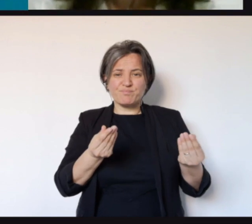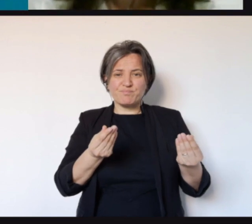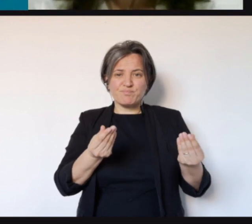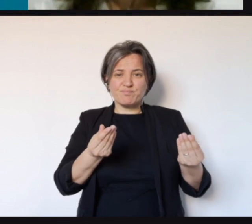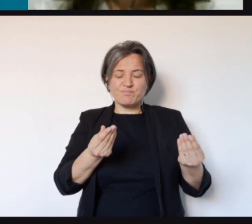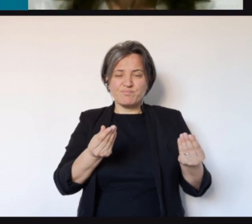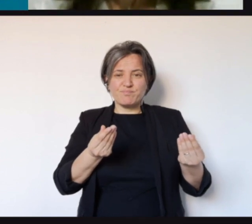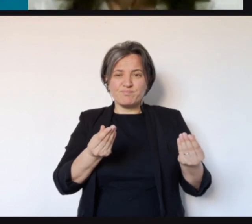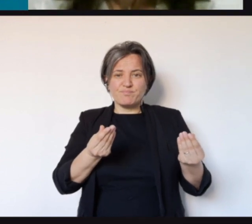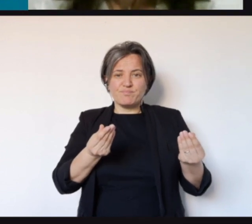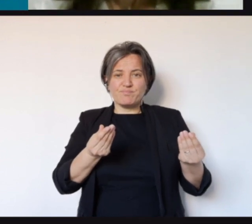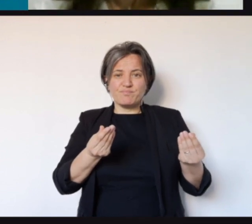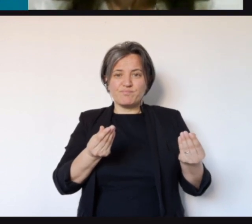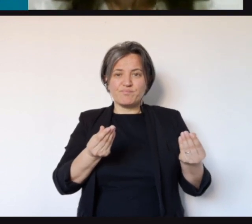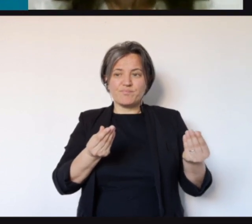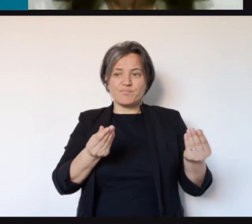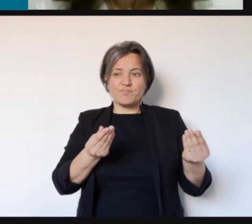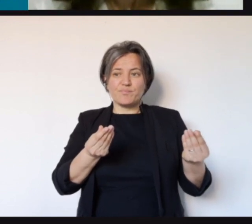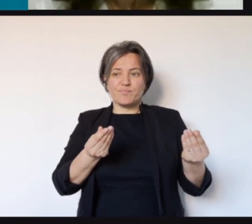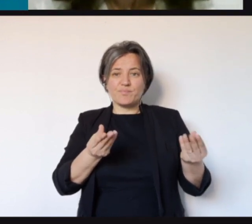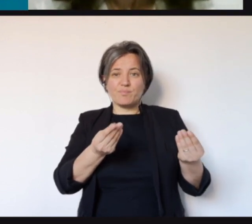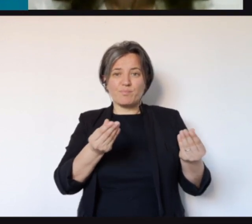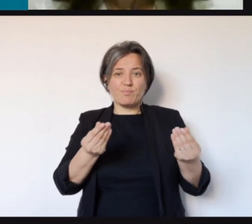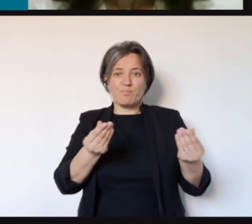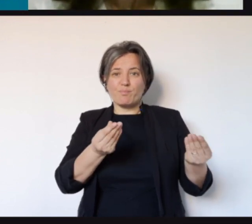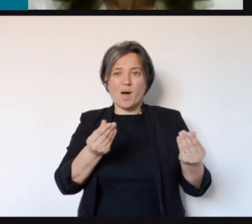senza la possibilità di